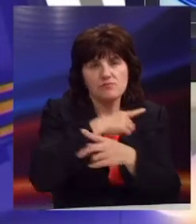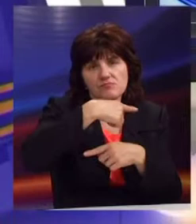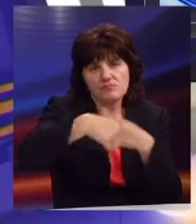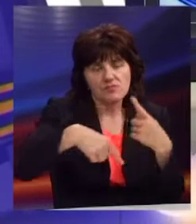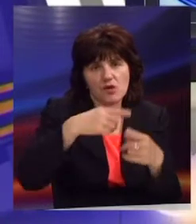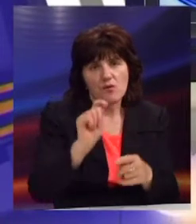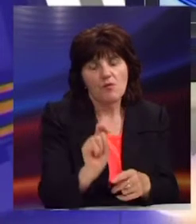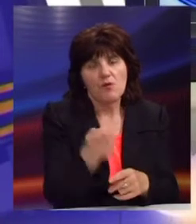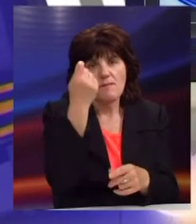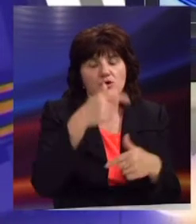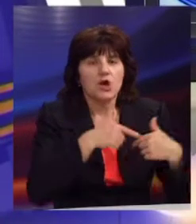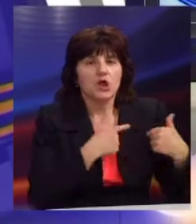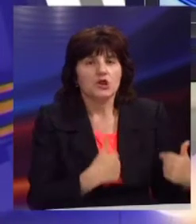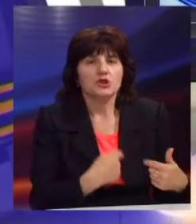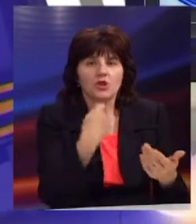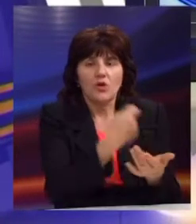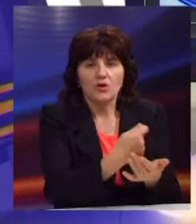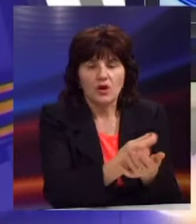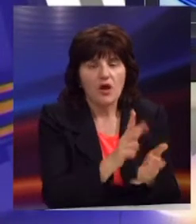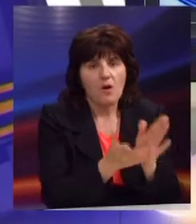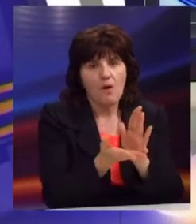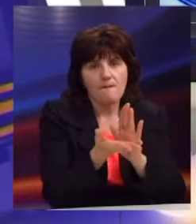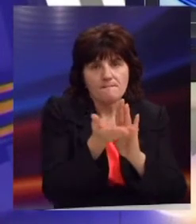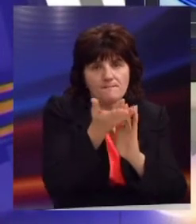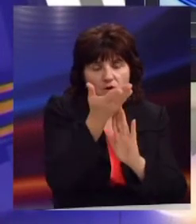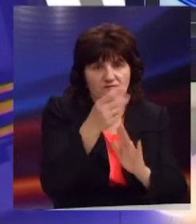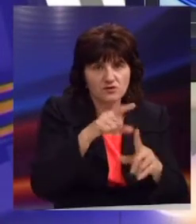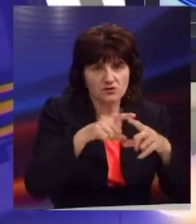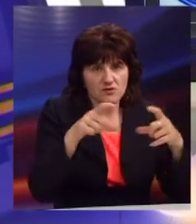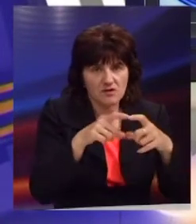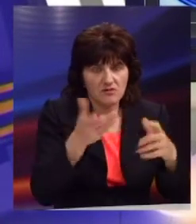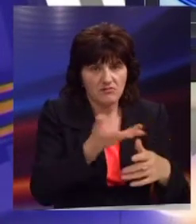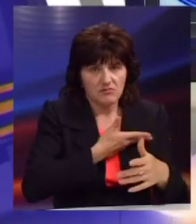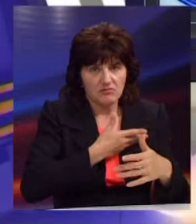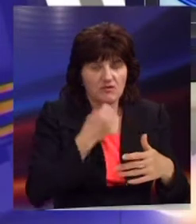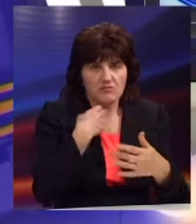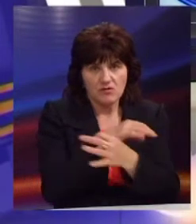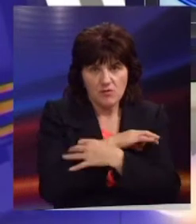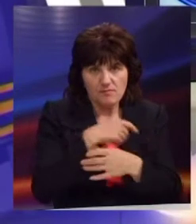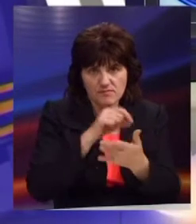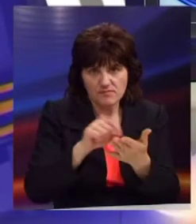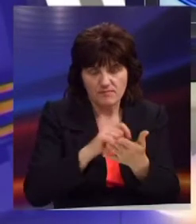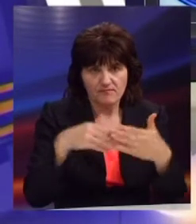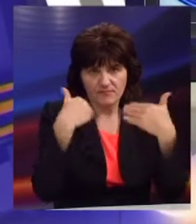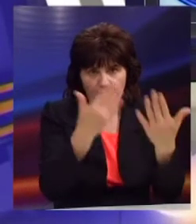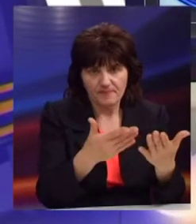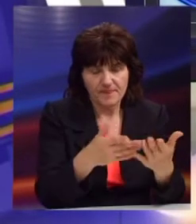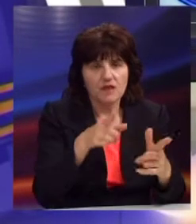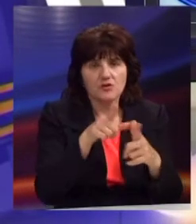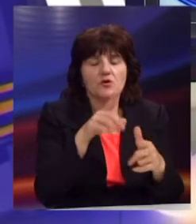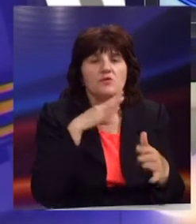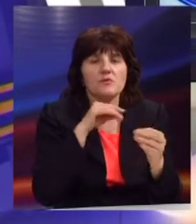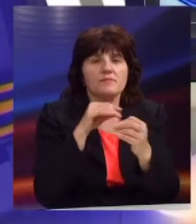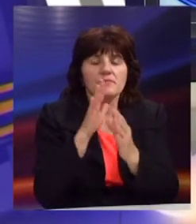da pronađu donora. Kako bi se povećao broj donora, neophodna je edukacija i veće uključivanje društvene zajednice, rečeno je na predavanju koje